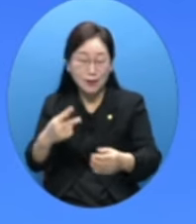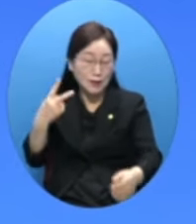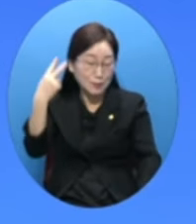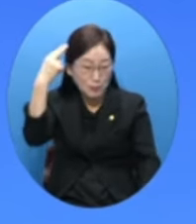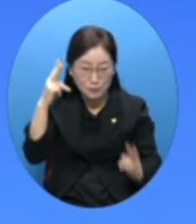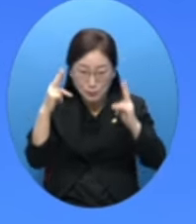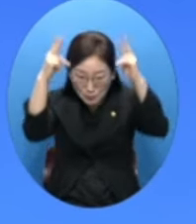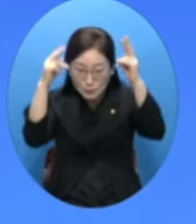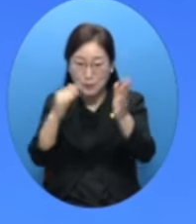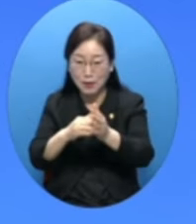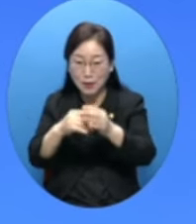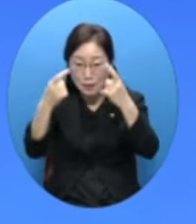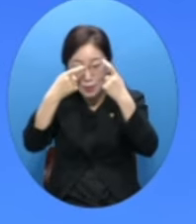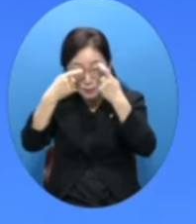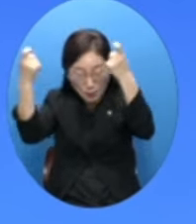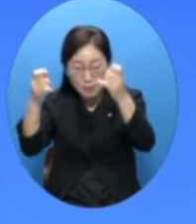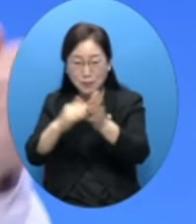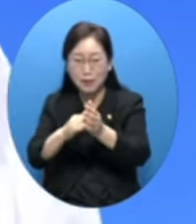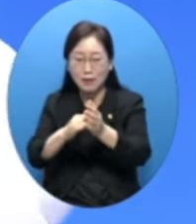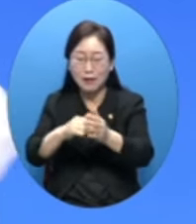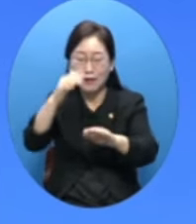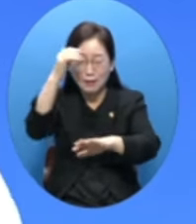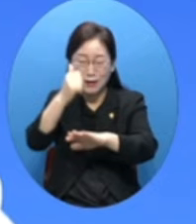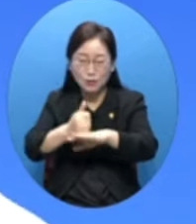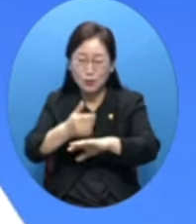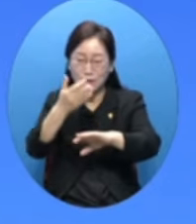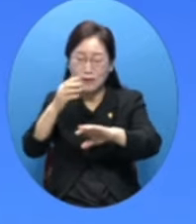블레셋사람의 감옥에 갇혀서